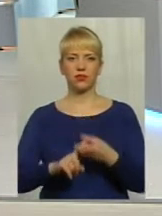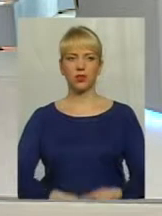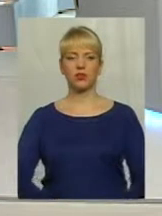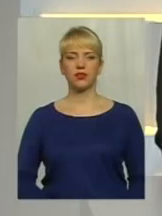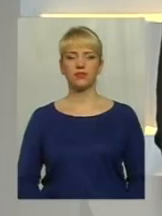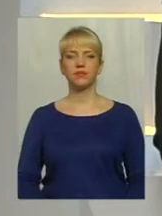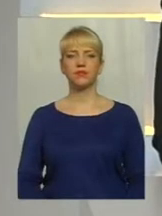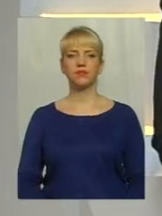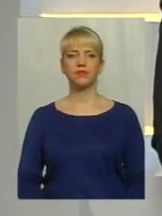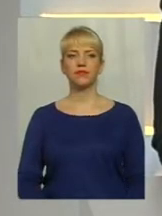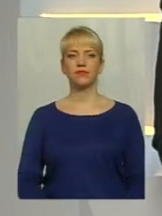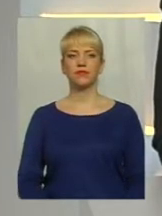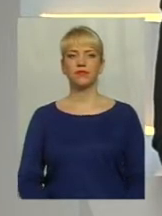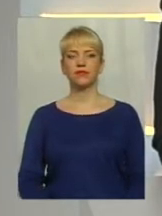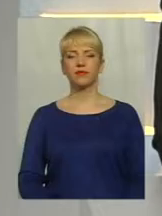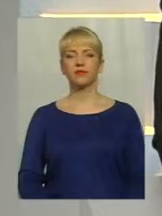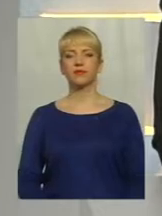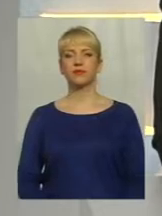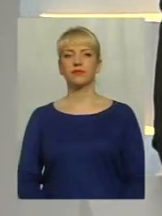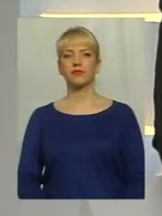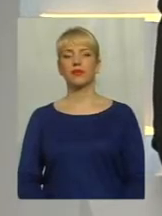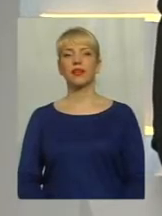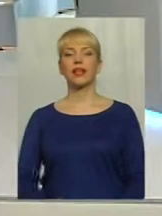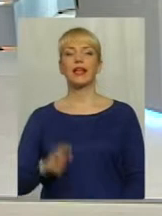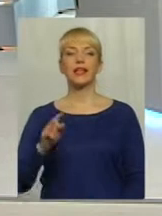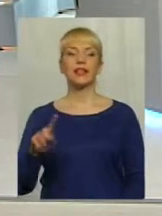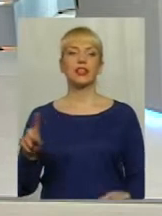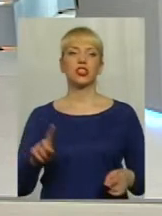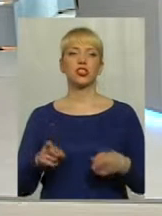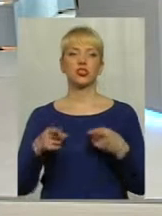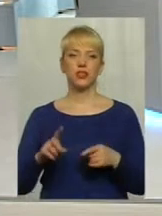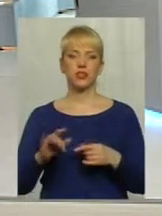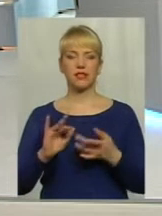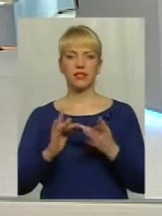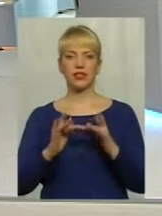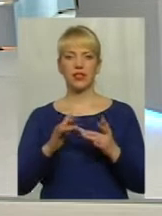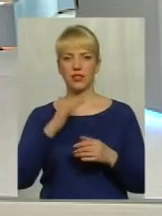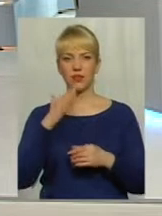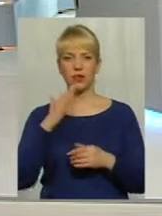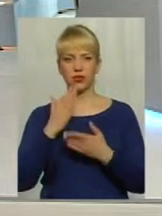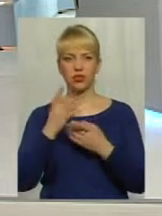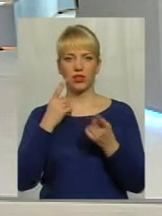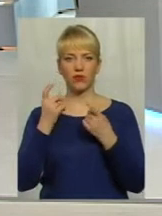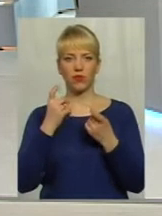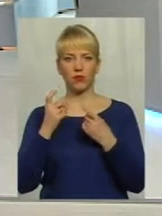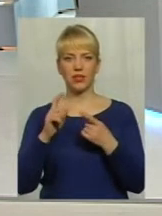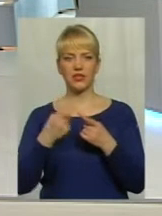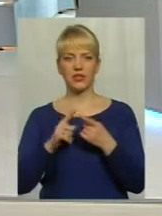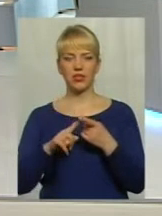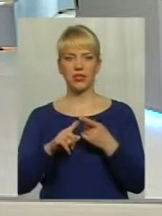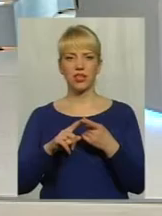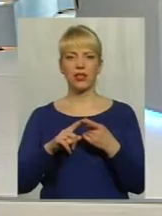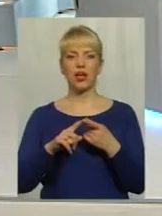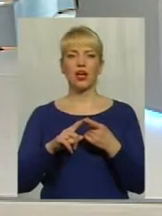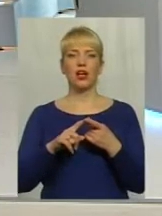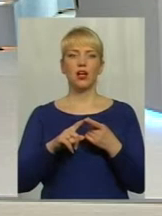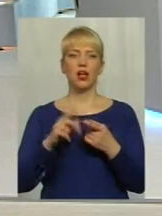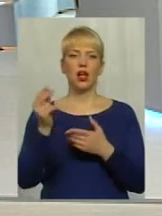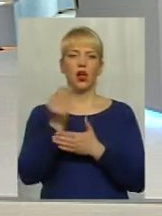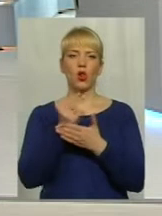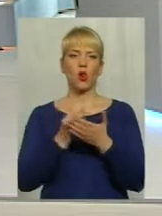Пан Олег, у вас є ще додати? Те, що дійсно в інтернеті зараз дуже багато інформації, і ось цей логотип, про який